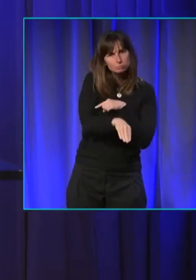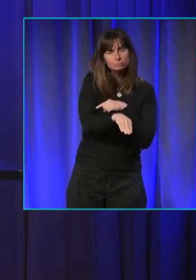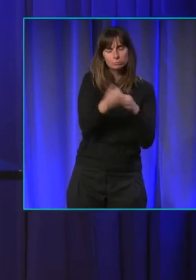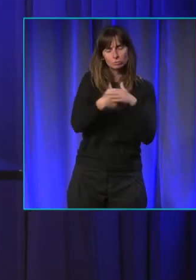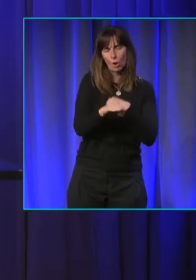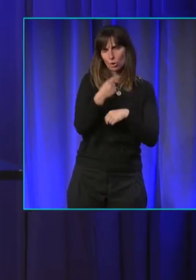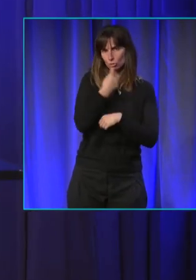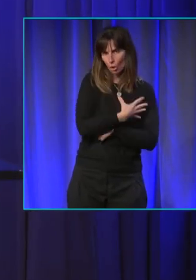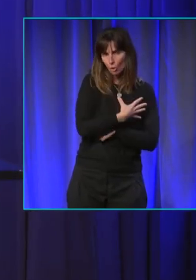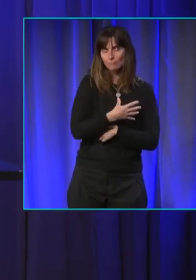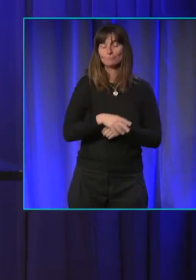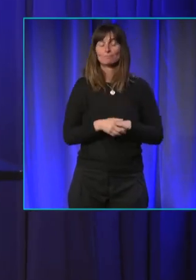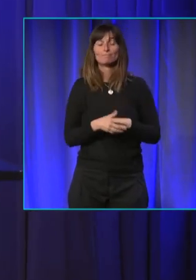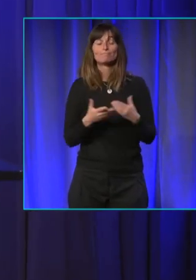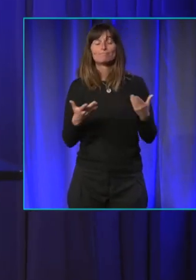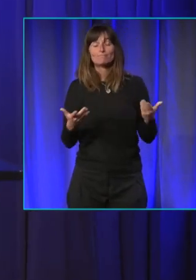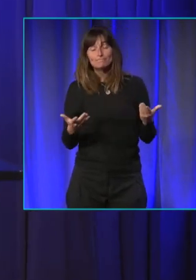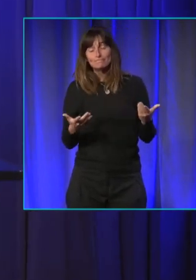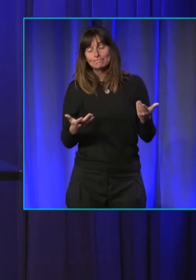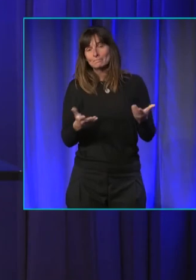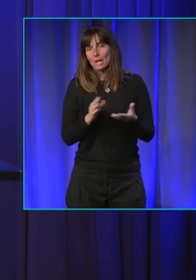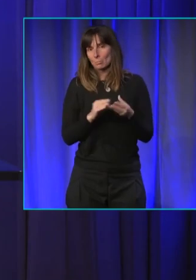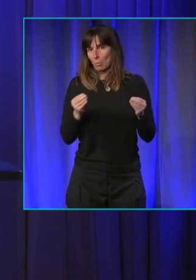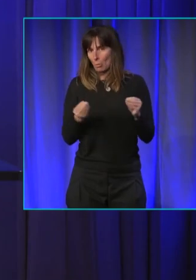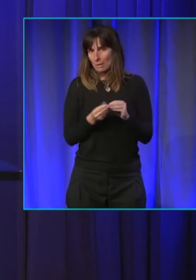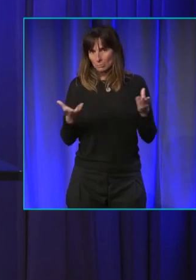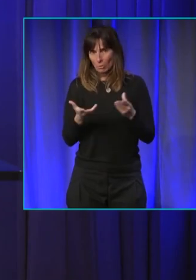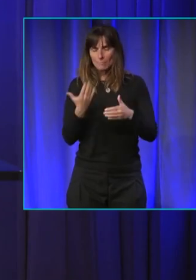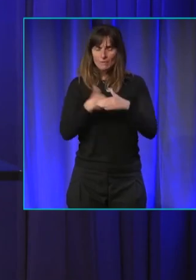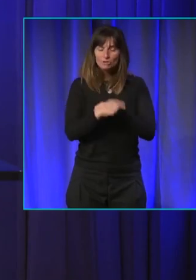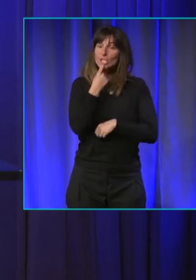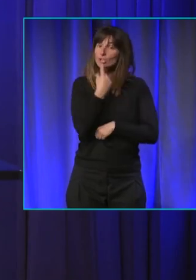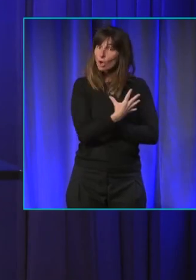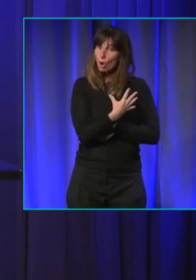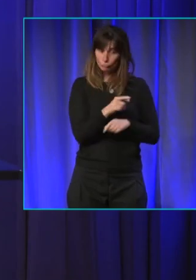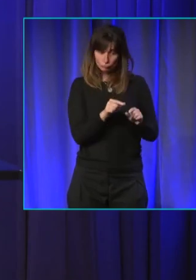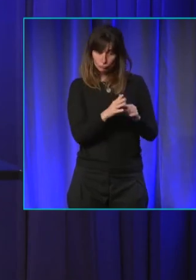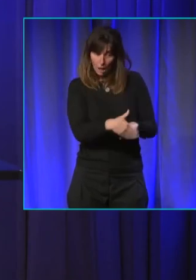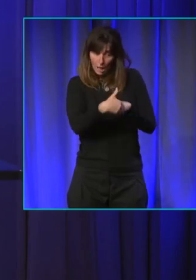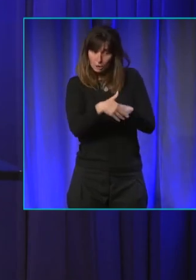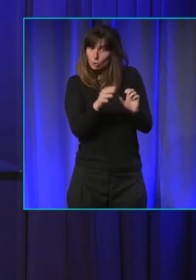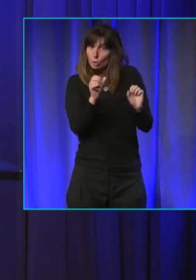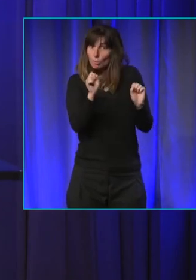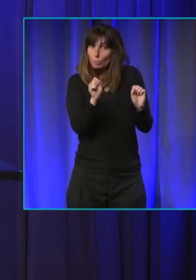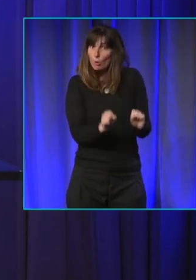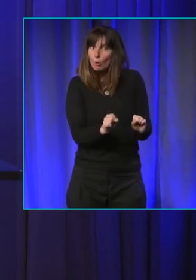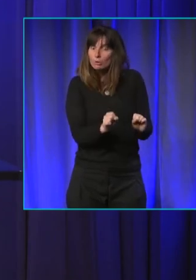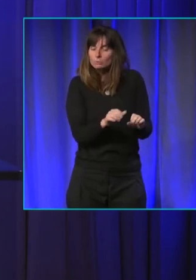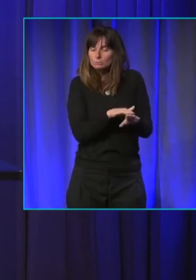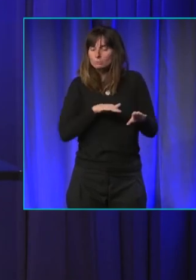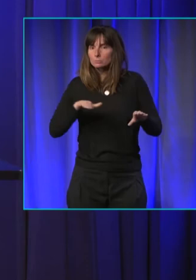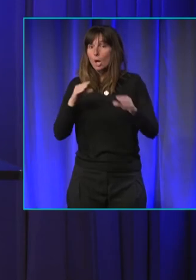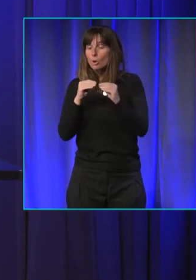sanguine. Le problème, c'est que, bon, au niveau sanguin, certes, ça peut le faire, mais il y a quand même le muscle, hein, c'est le